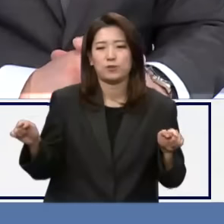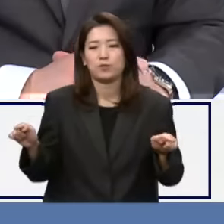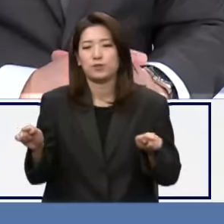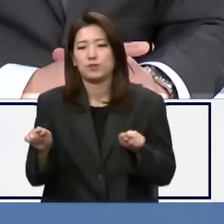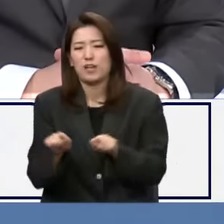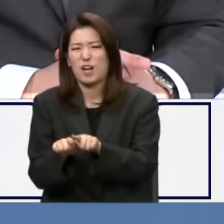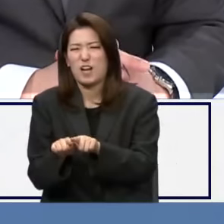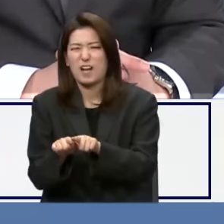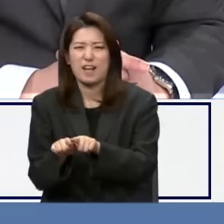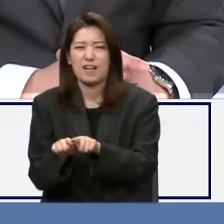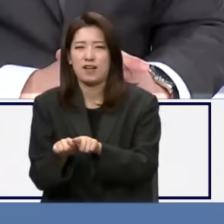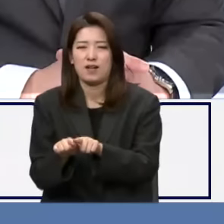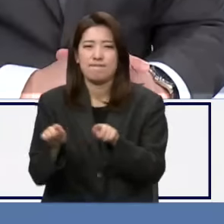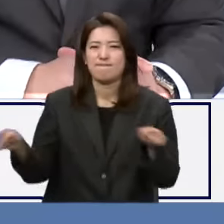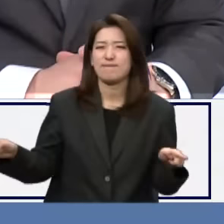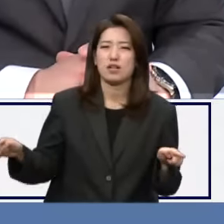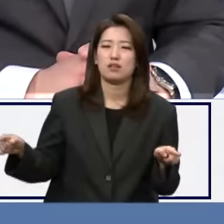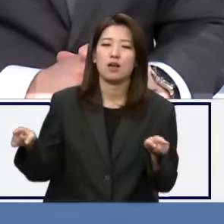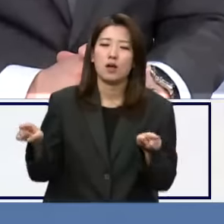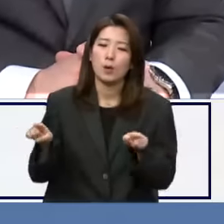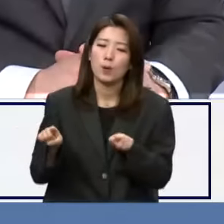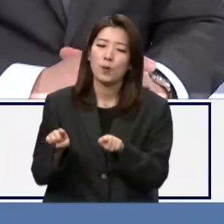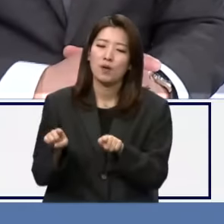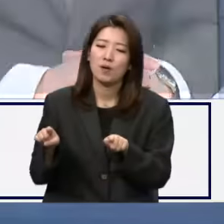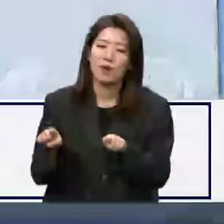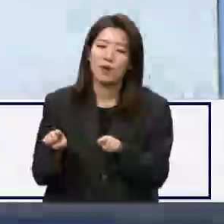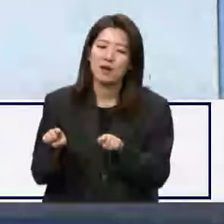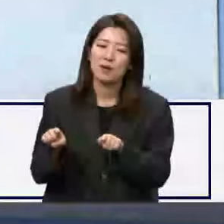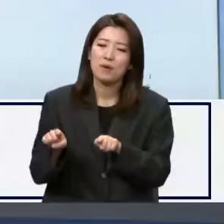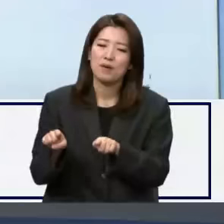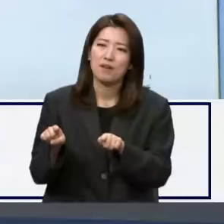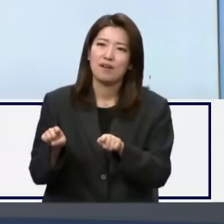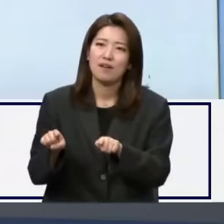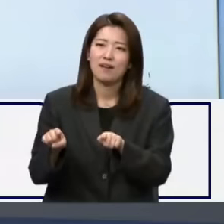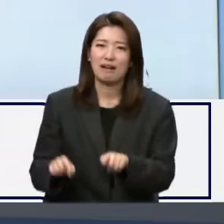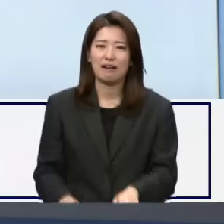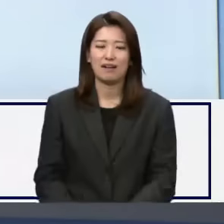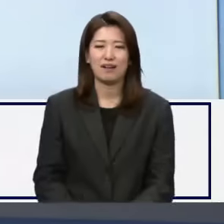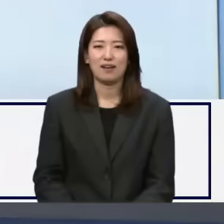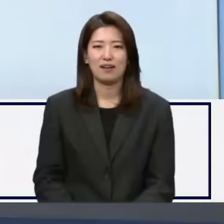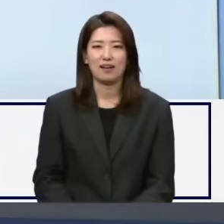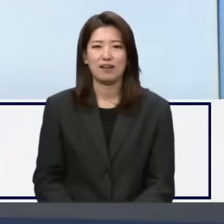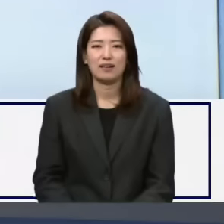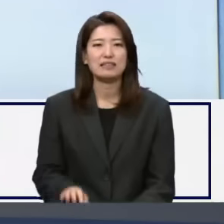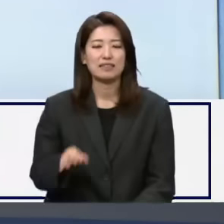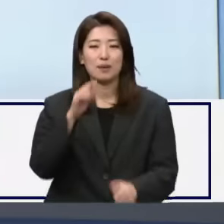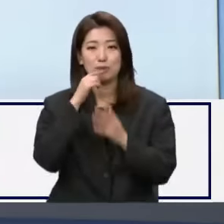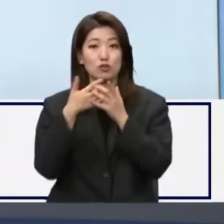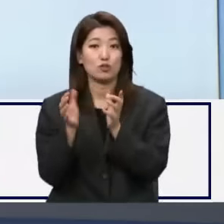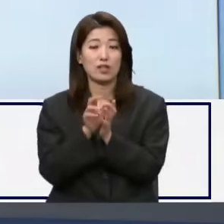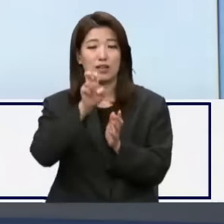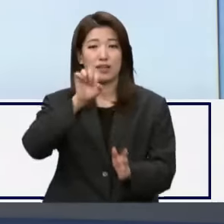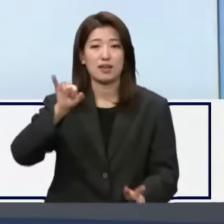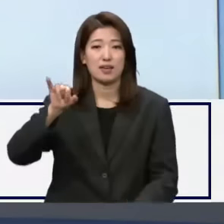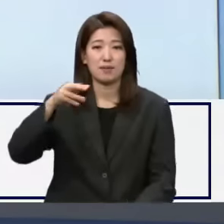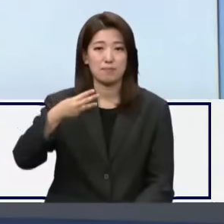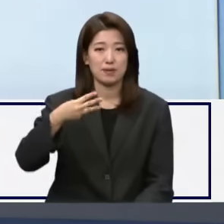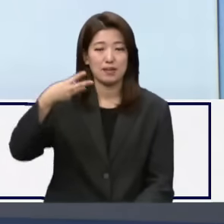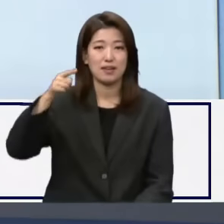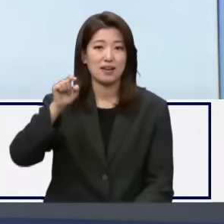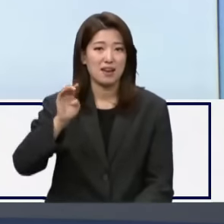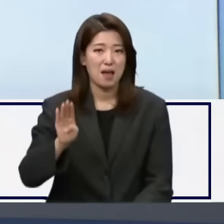유지하느냐 민주당이 딜레마일 겁니다 아 지금 민주당의이 밀납 날개가 계속 총선 4월 10일까지 유지가